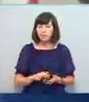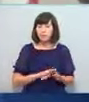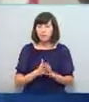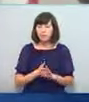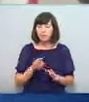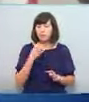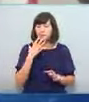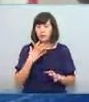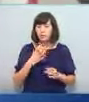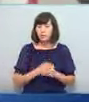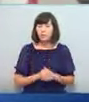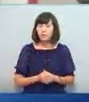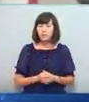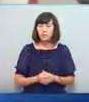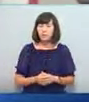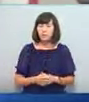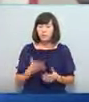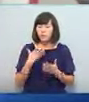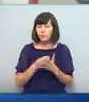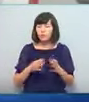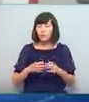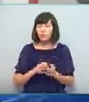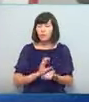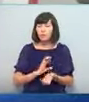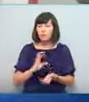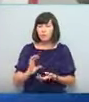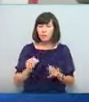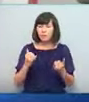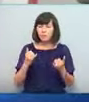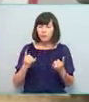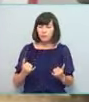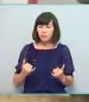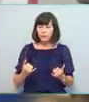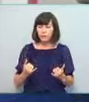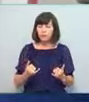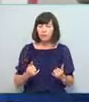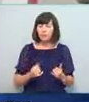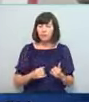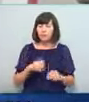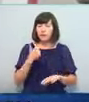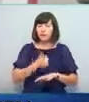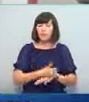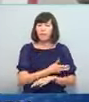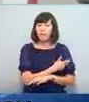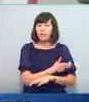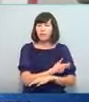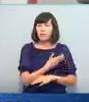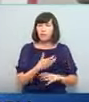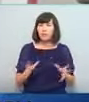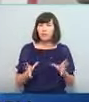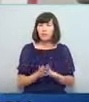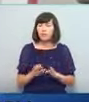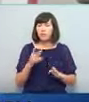жағдайлары өте жақсы. Өз қорығына жетті. Қазіргі бас дәрігерлік малдығыдырмен